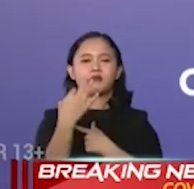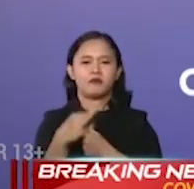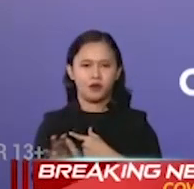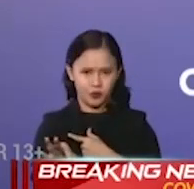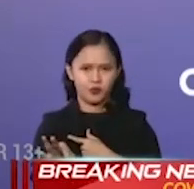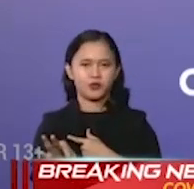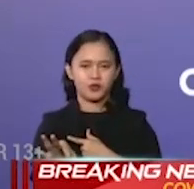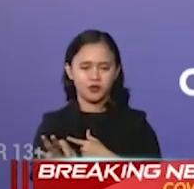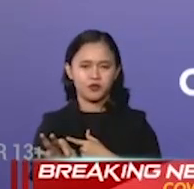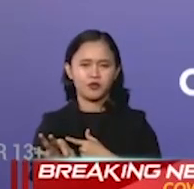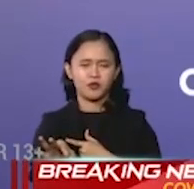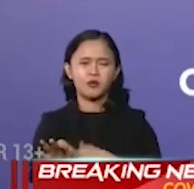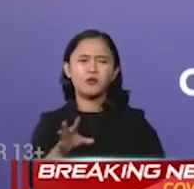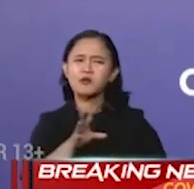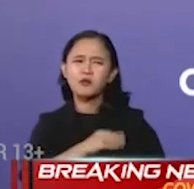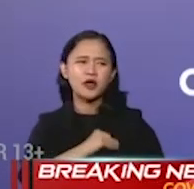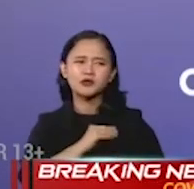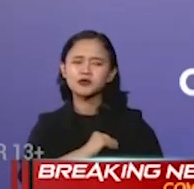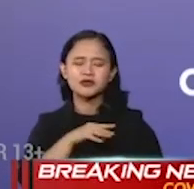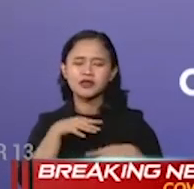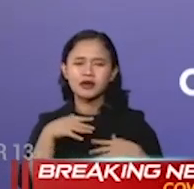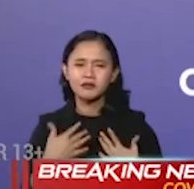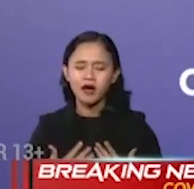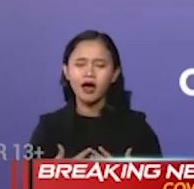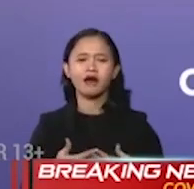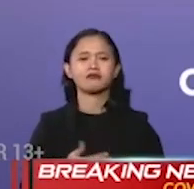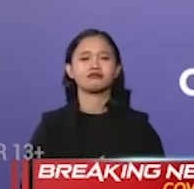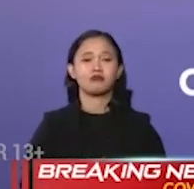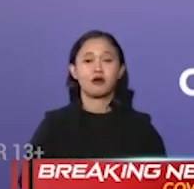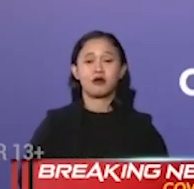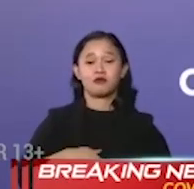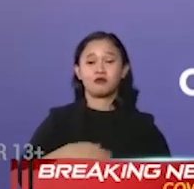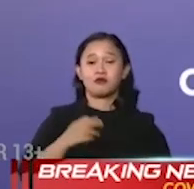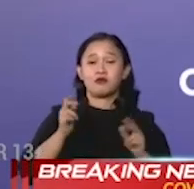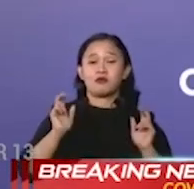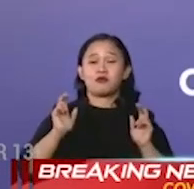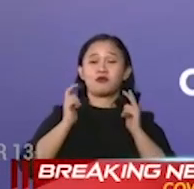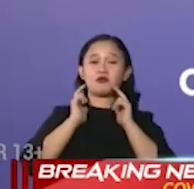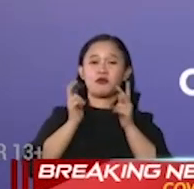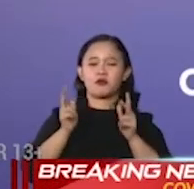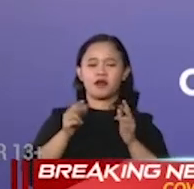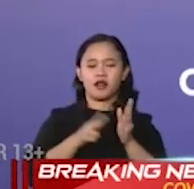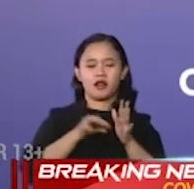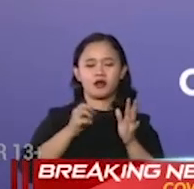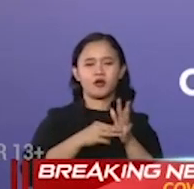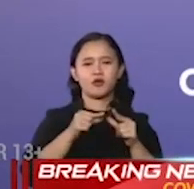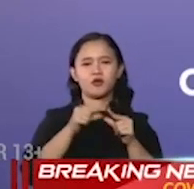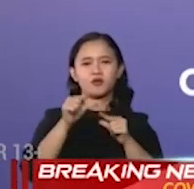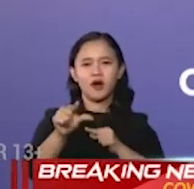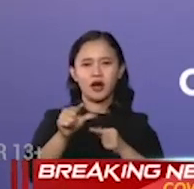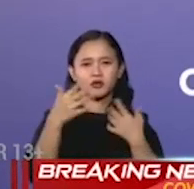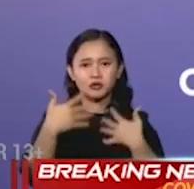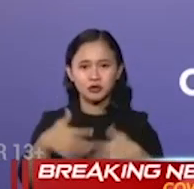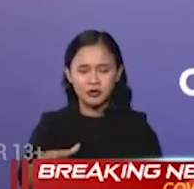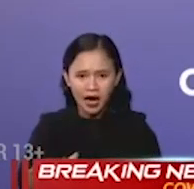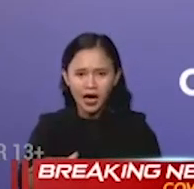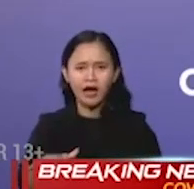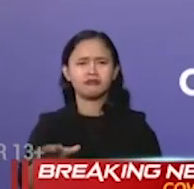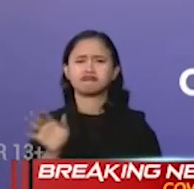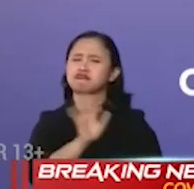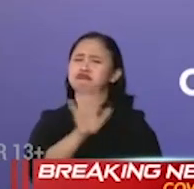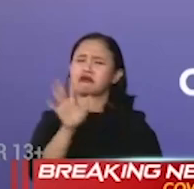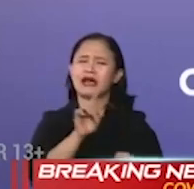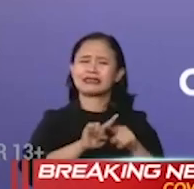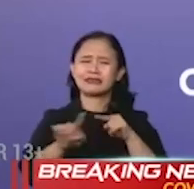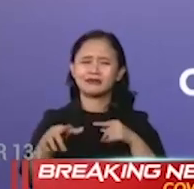Hai ini bukan dimaknai bahwa kita sudah normal kembali di dalam artian new normal